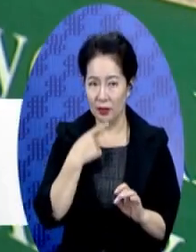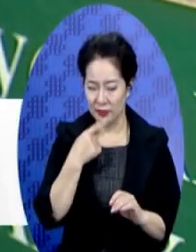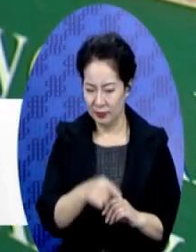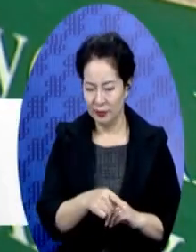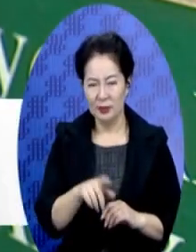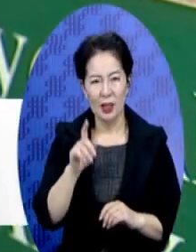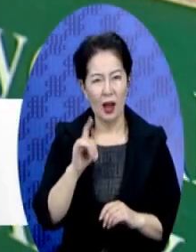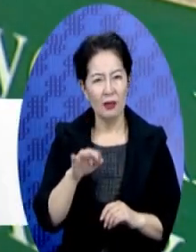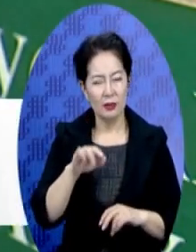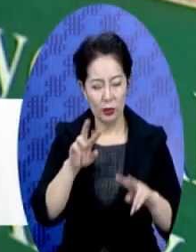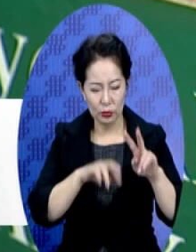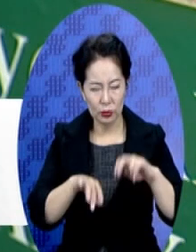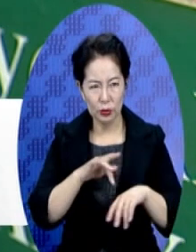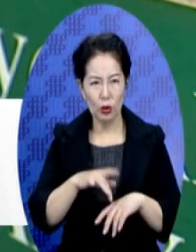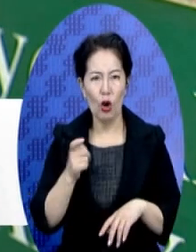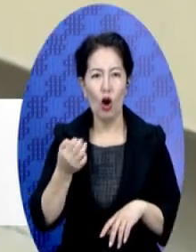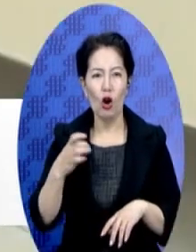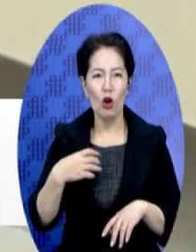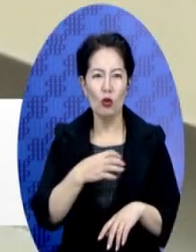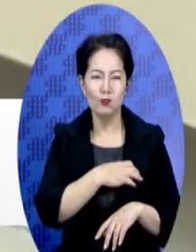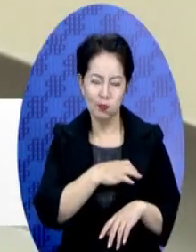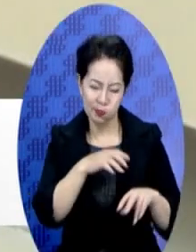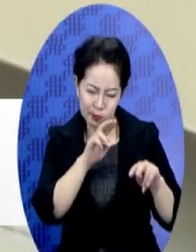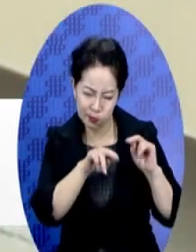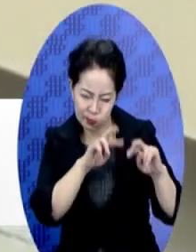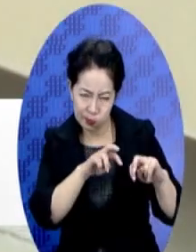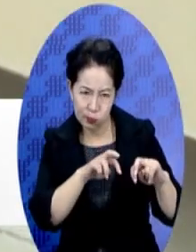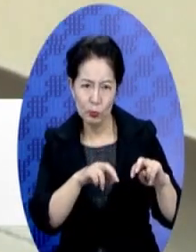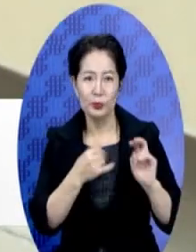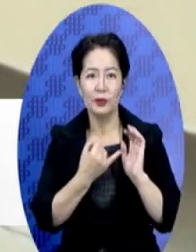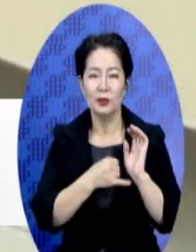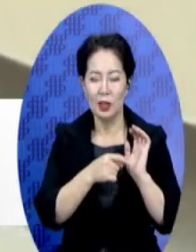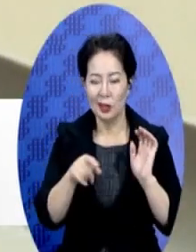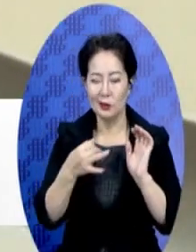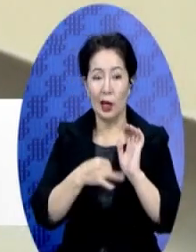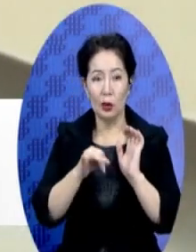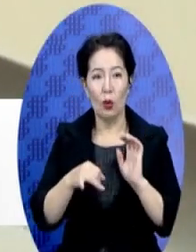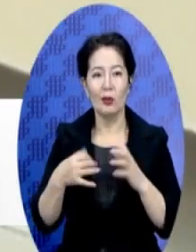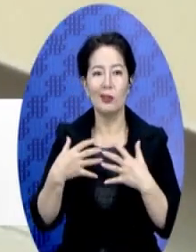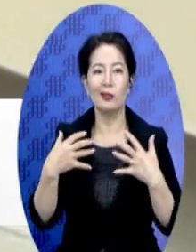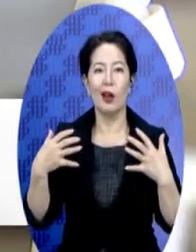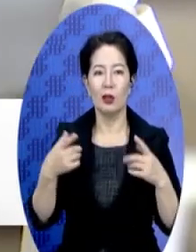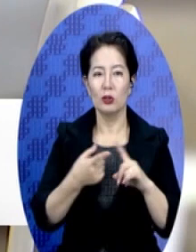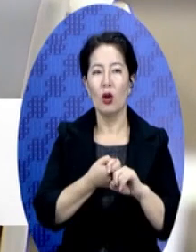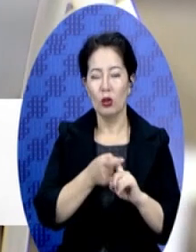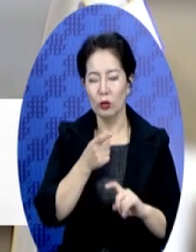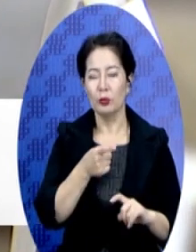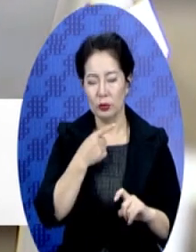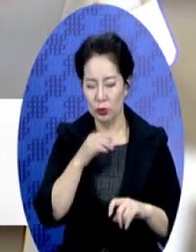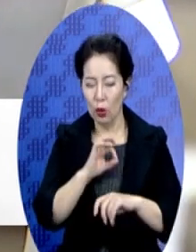Хавдар судлалын үндэсний төвөөс өхний хавдартай яг гар хүн судалгаа хийхэд 60-70% нь таргалтын улмаас өвчлсөн болох нь тогтоогдсон